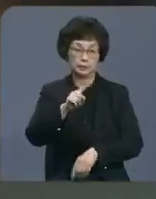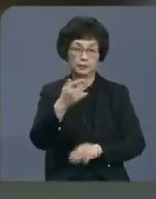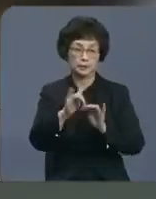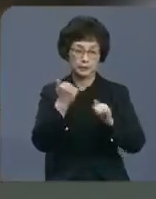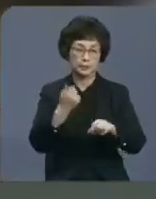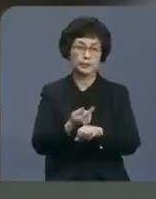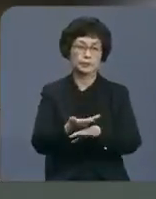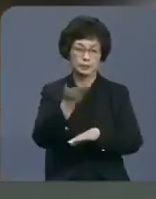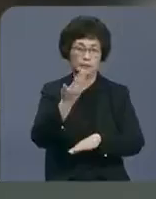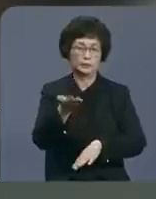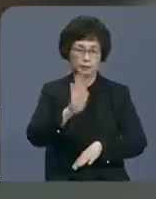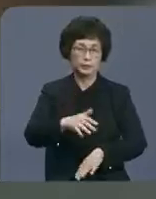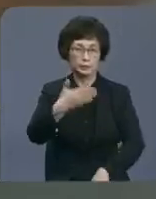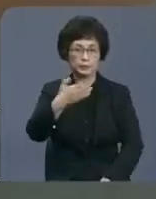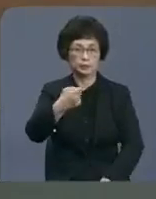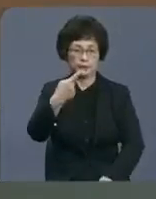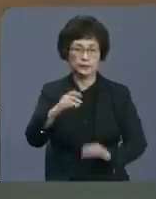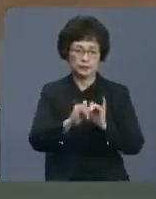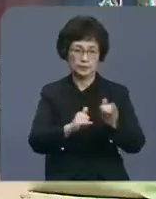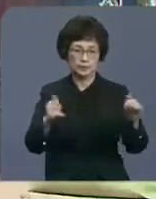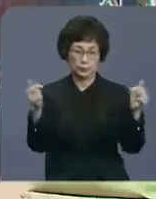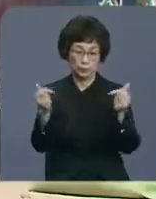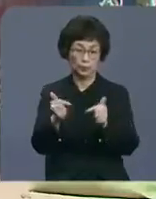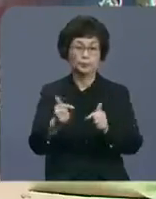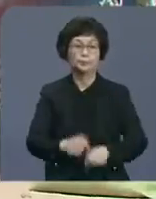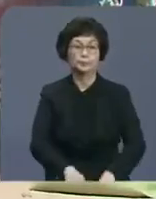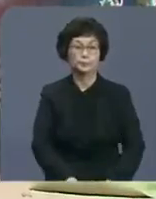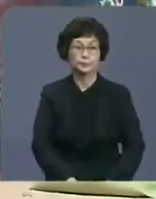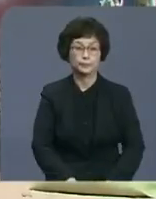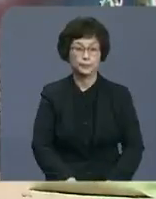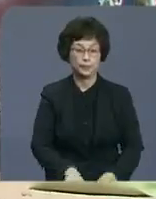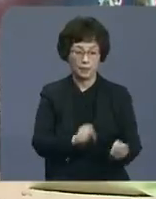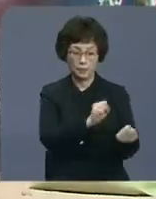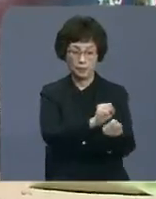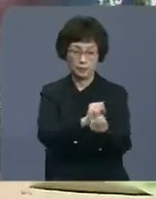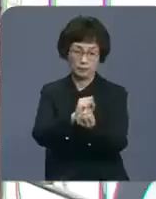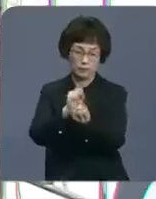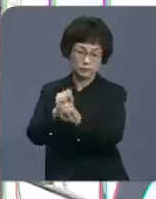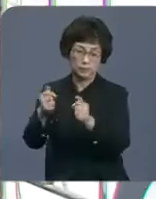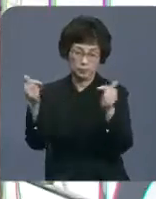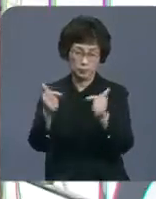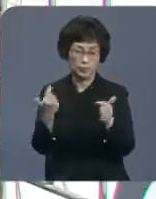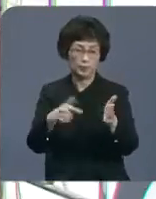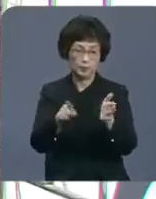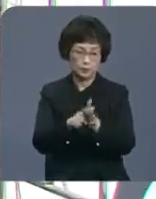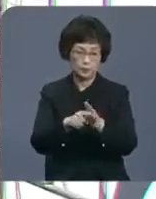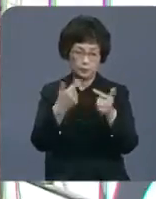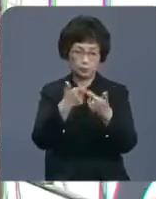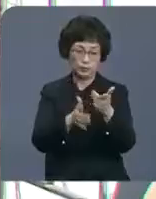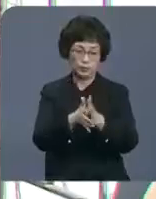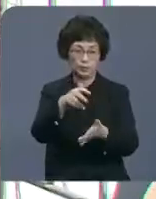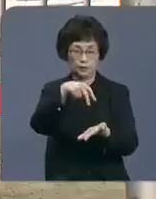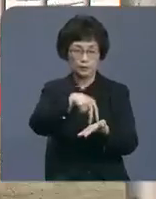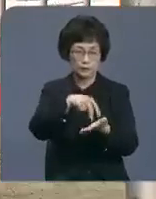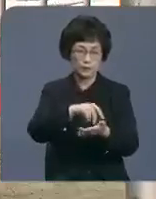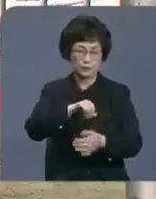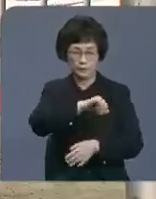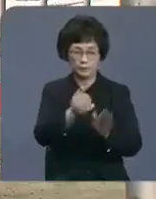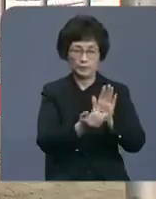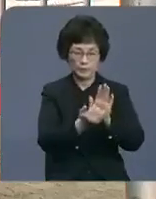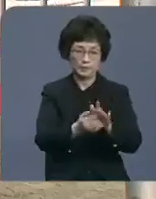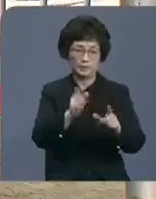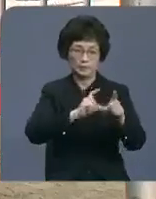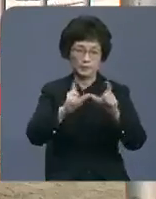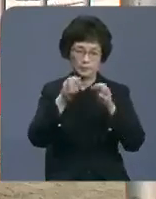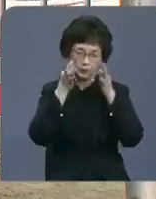넘었는데 91명 으로 떨어졌습니다 이런 감소세를 가속화하기 위해 부산시는 방역에 더 힘을 쏟는다는